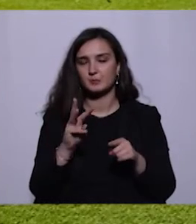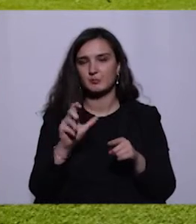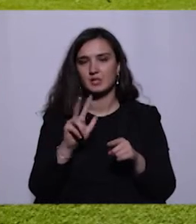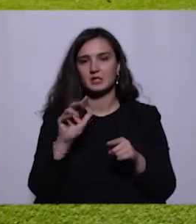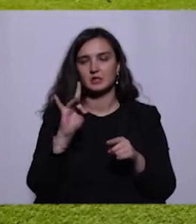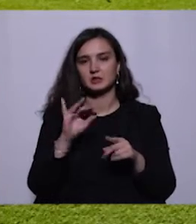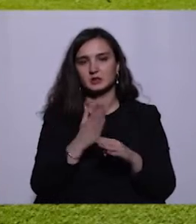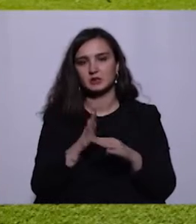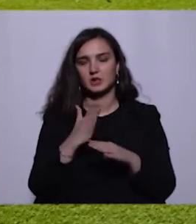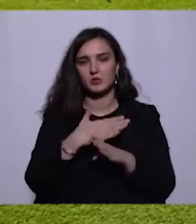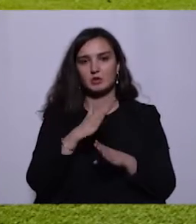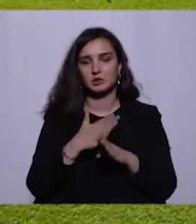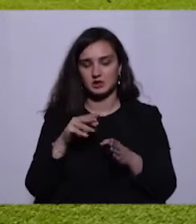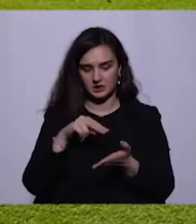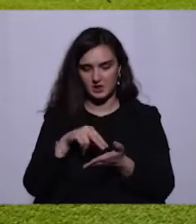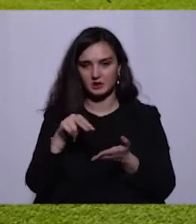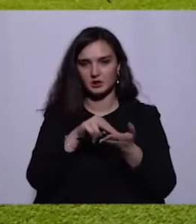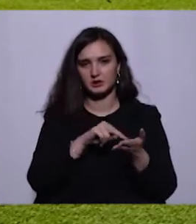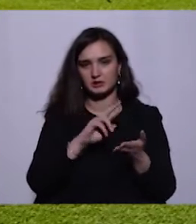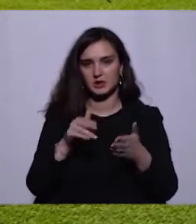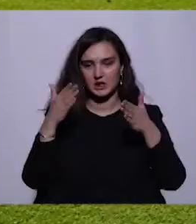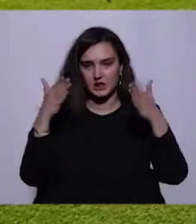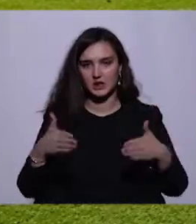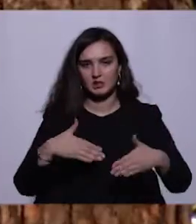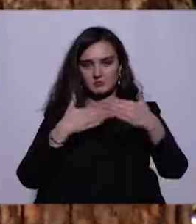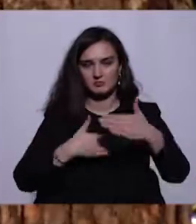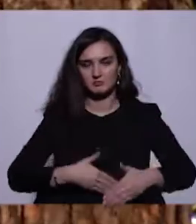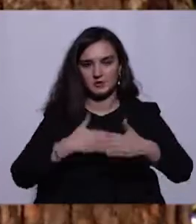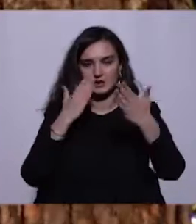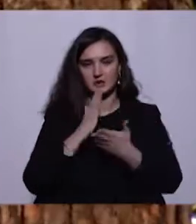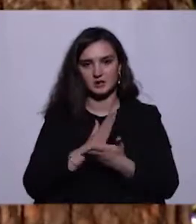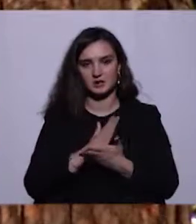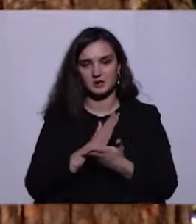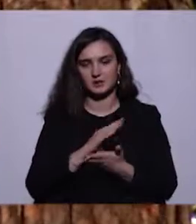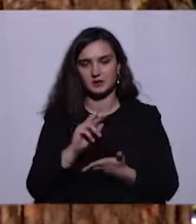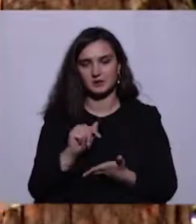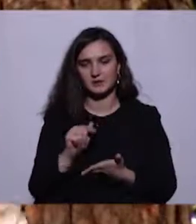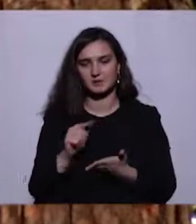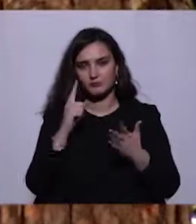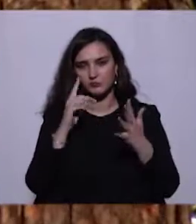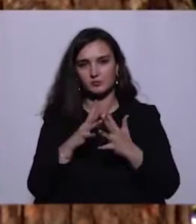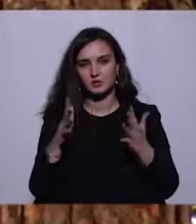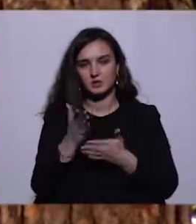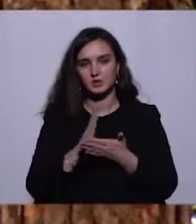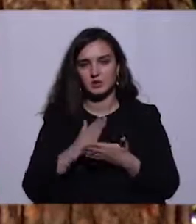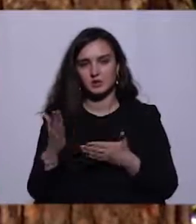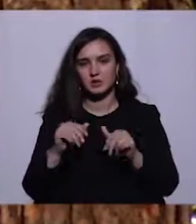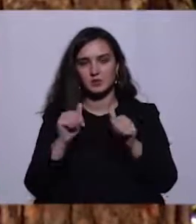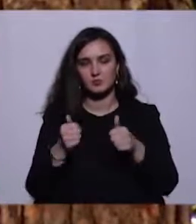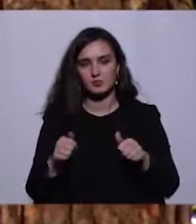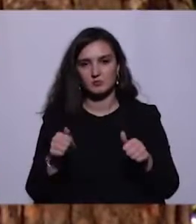მენჰირები ცალკეულათაც დგანან და კედლებზეც არიან მიბჯენილები და უმეტესი ნაწილის